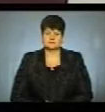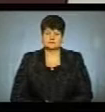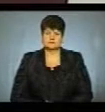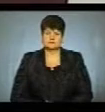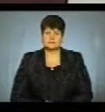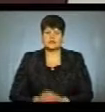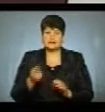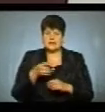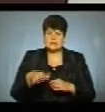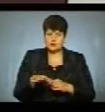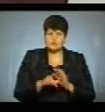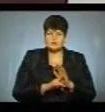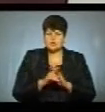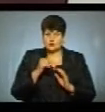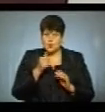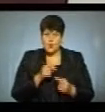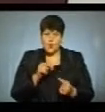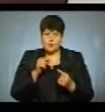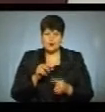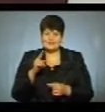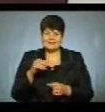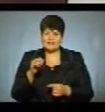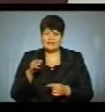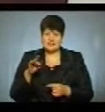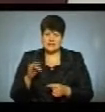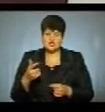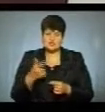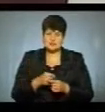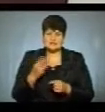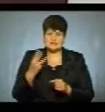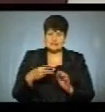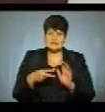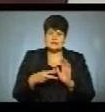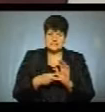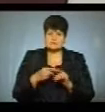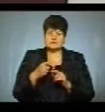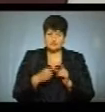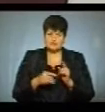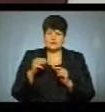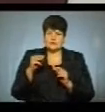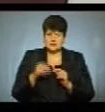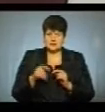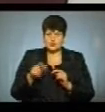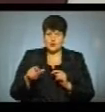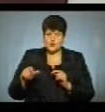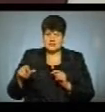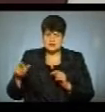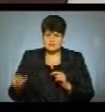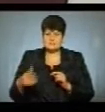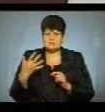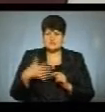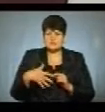На Тернопільщині з початку року проти дифтерії щепилися 37,5 тисяч осіб із майже